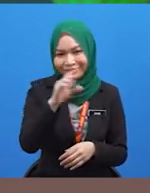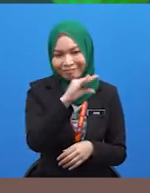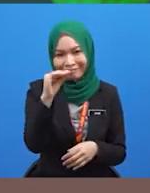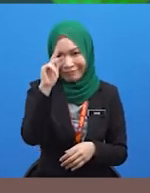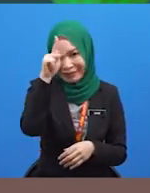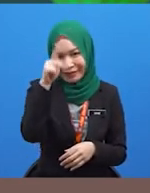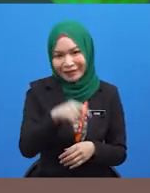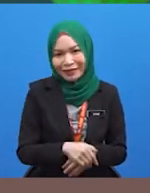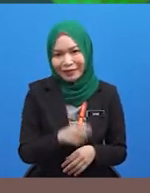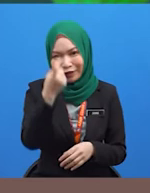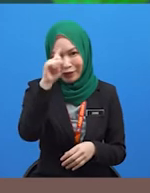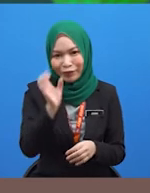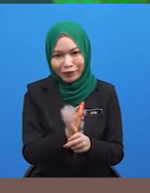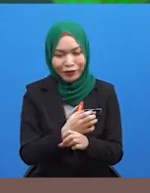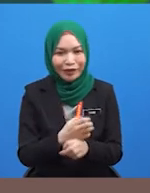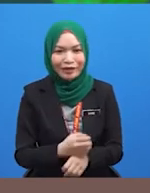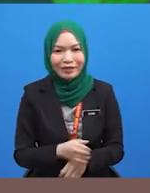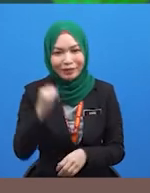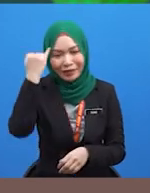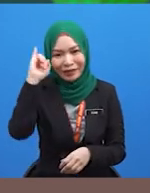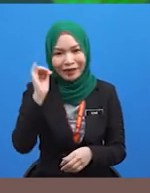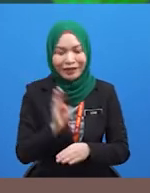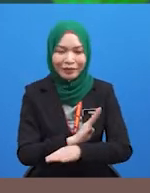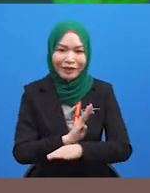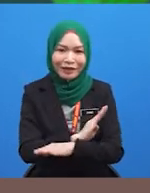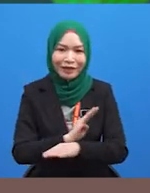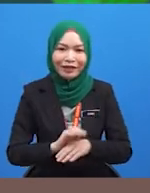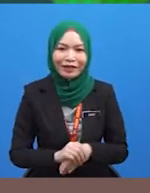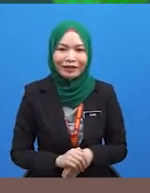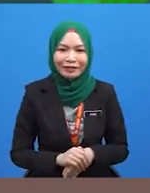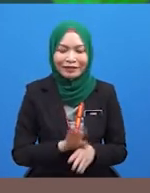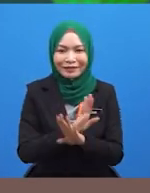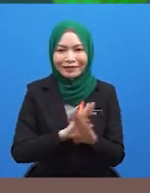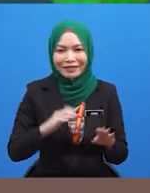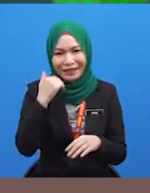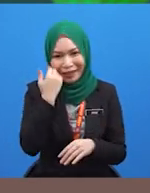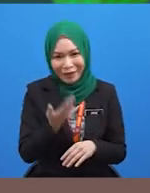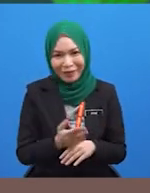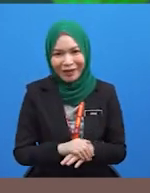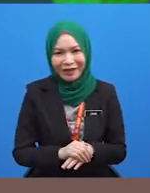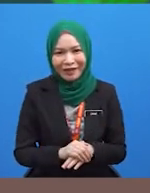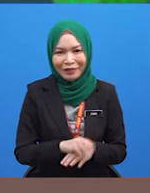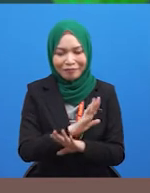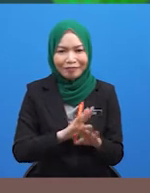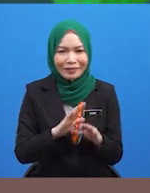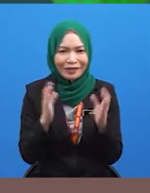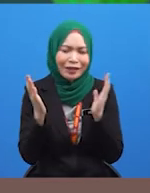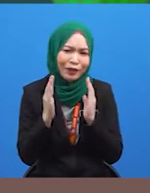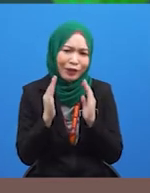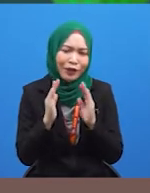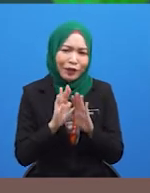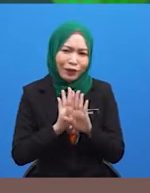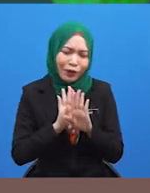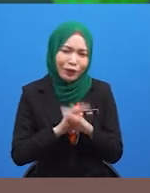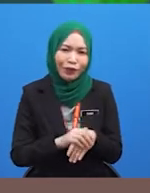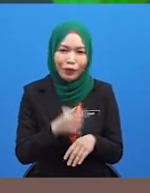mereka untuk mencipta idea perniagaan. Jangan segan, jangan takut nak